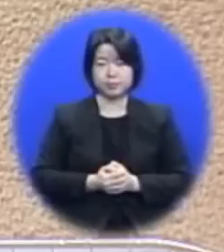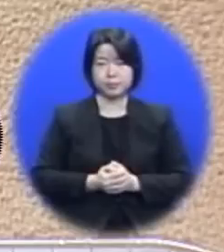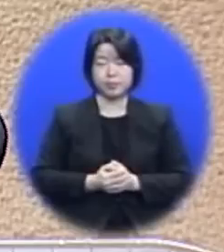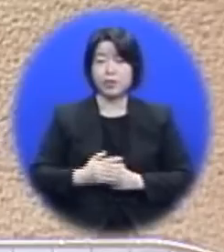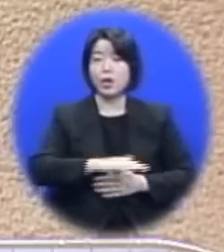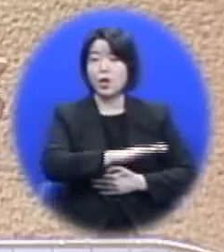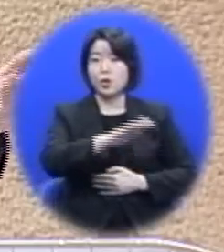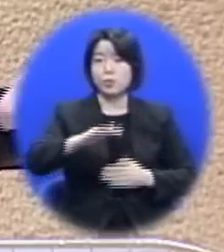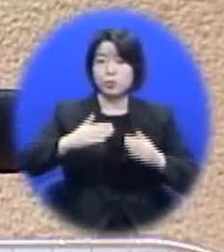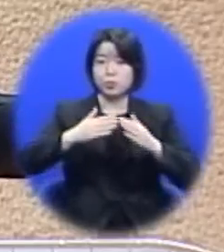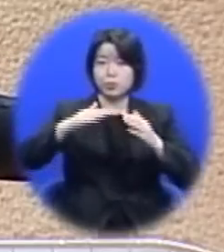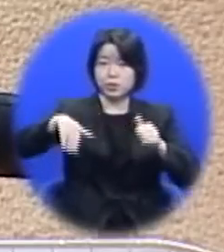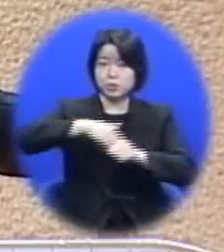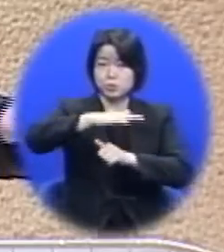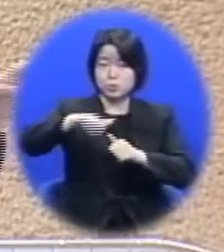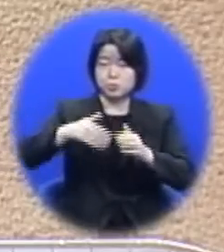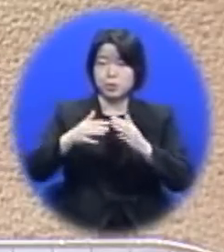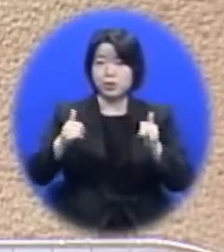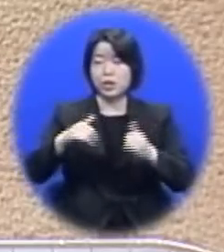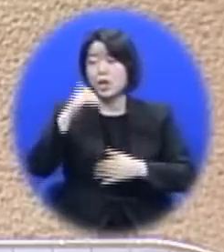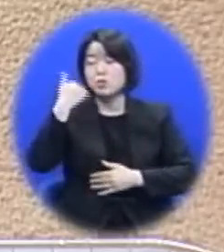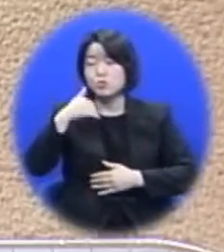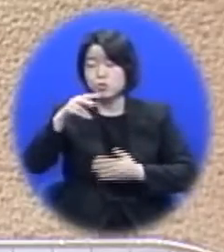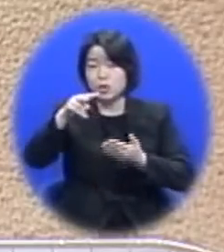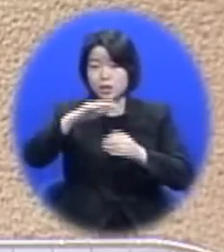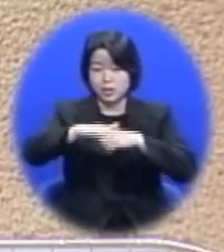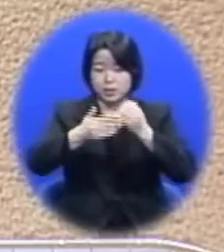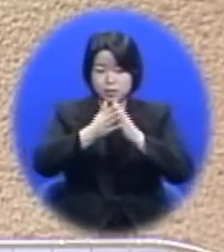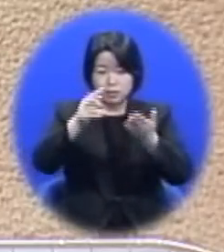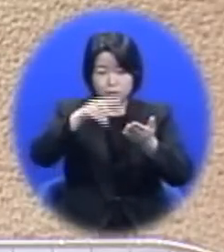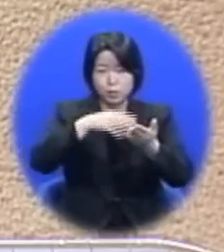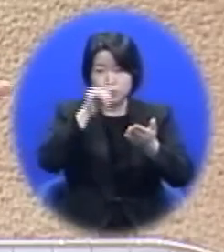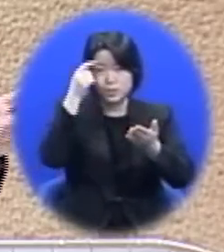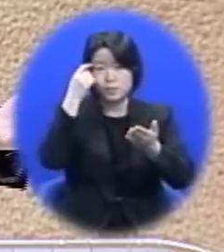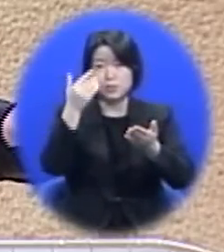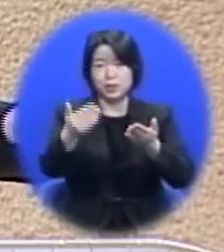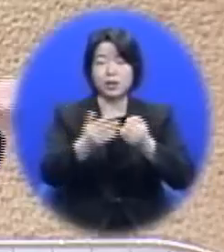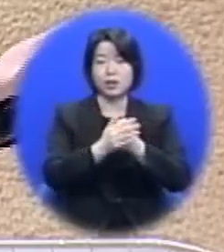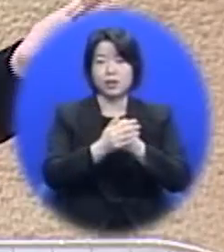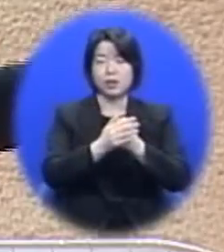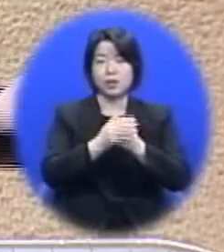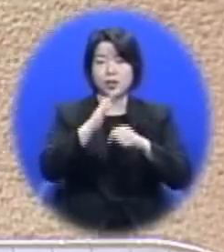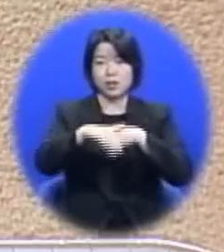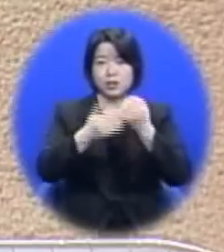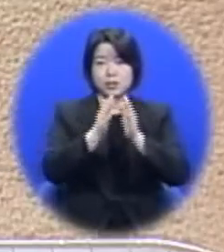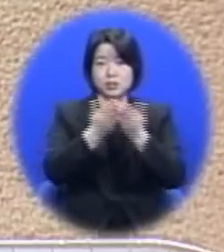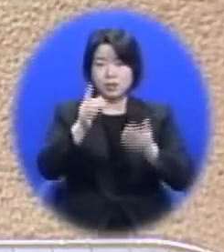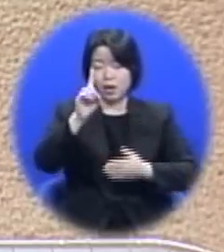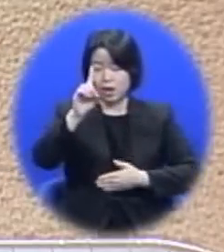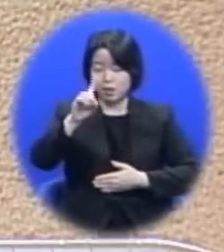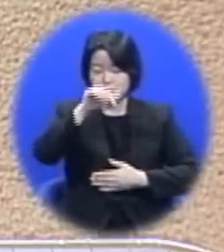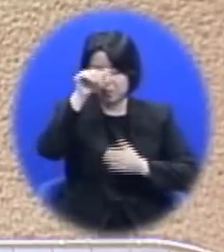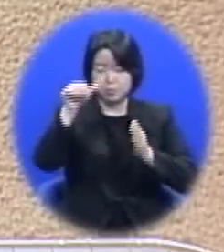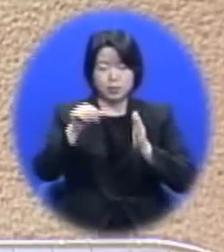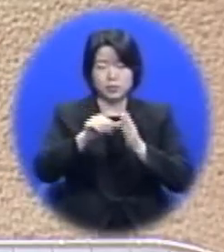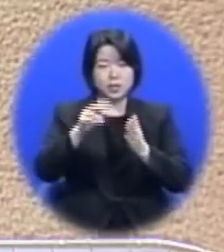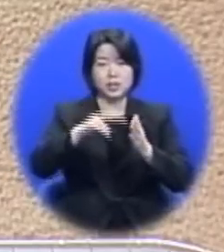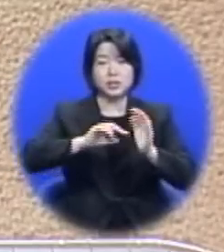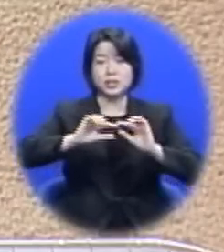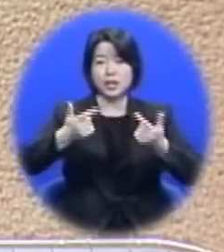우리 주변에 성경 누가 읽으세요? 성경 한 평생 한 번도 안 읽는 사람 많습니다.